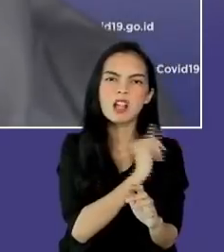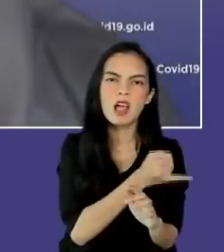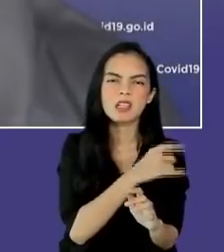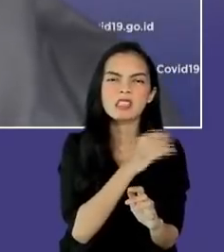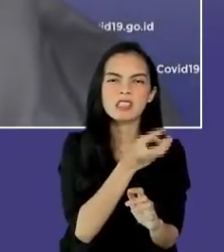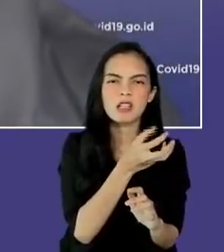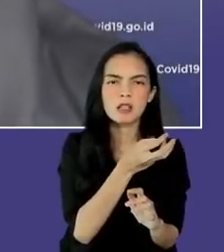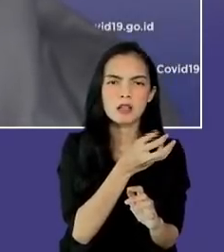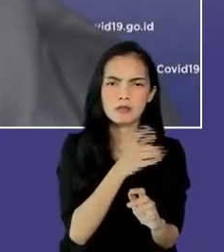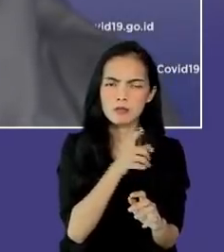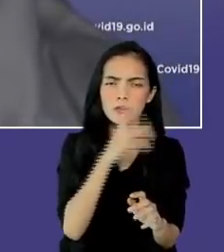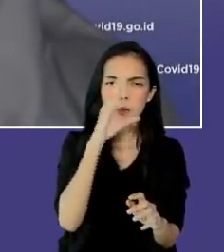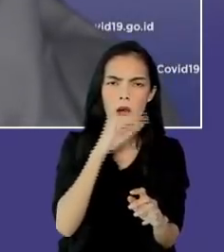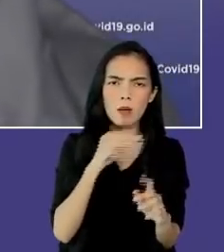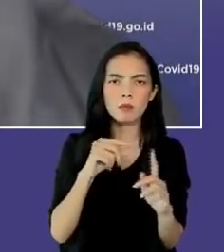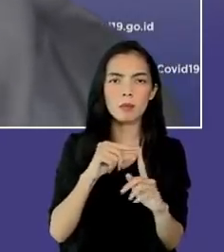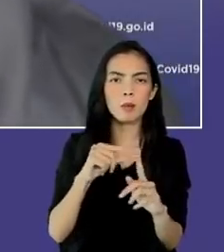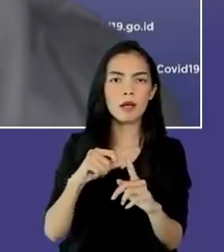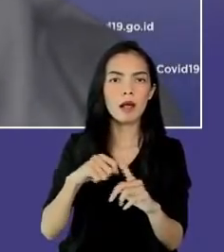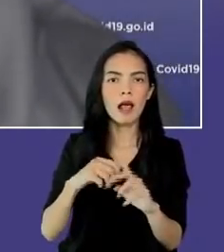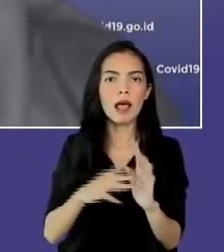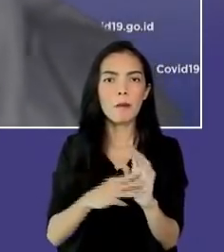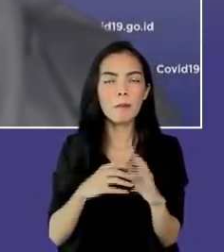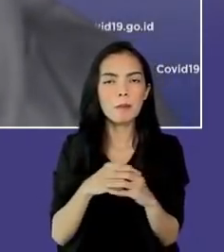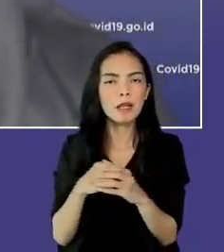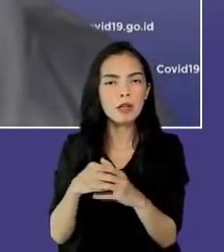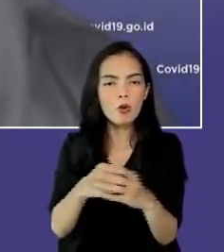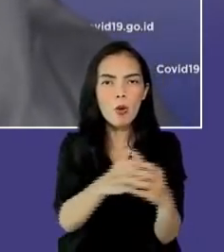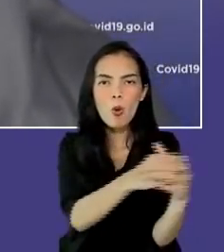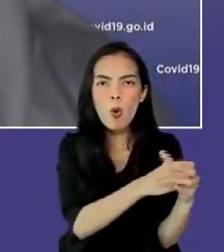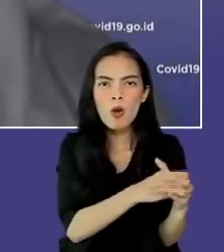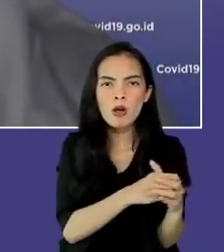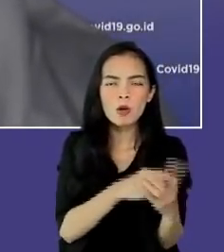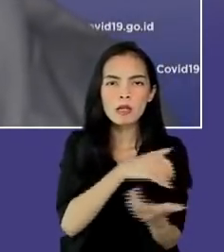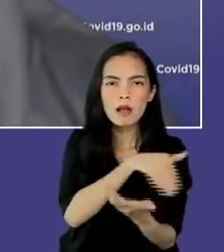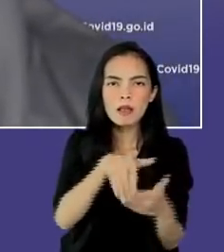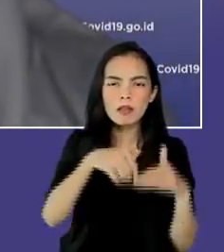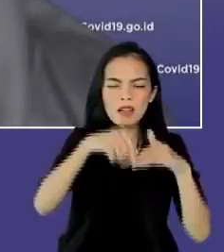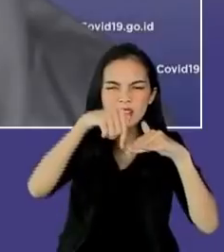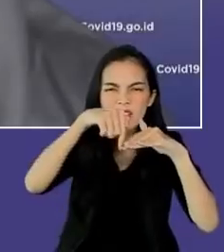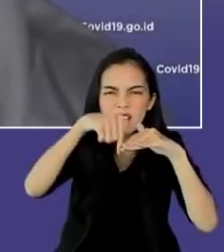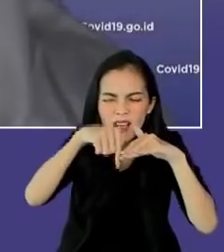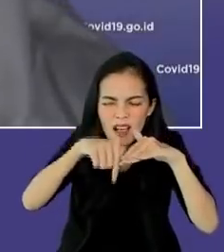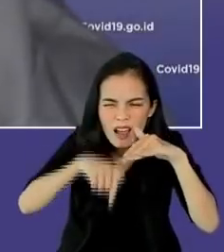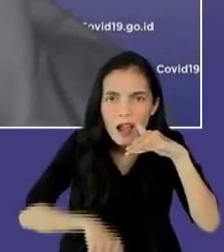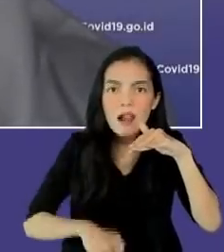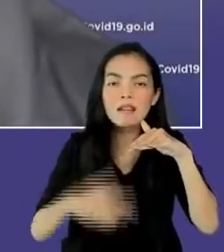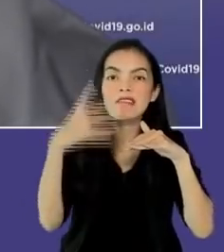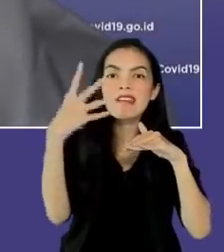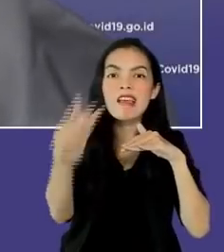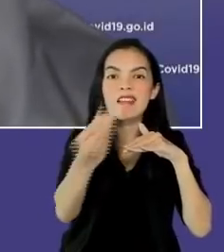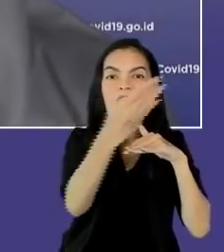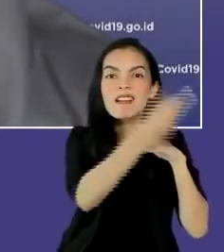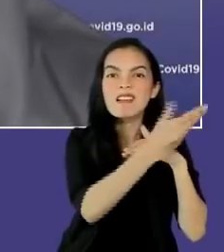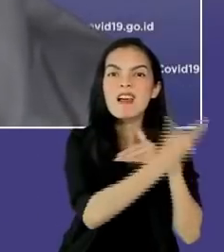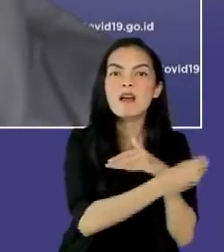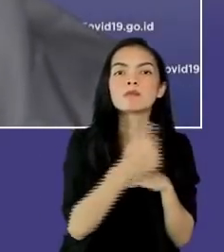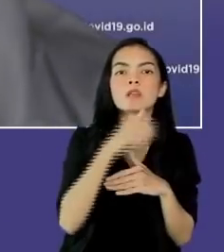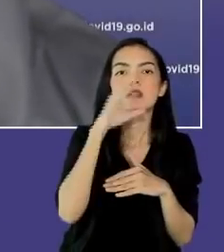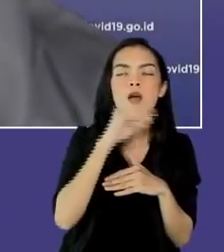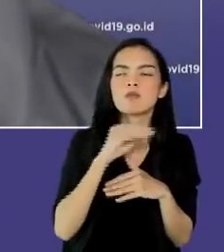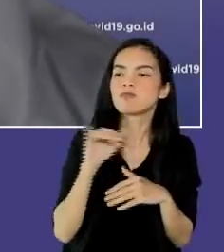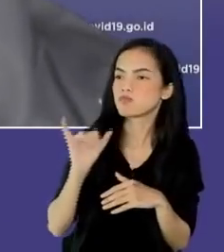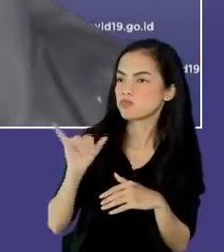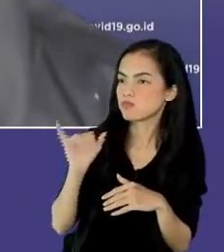Mikro ini gunanya jadi banyak sekali, data kita jadi detail nih, kita bisa bicara sampai ke level yang paling bawah. Silakan lanjut, Dokter